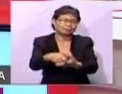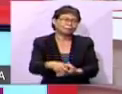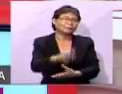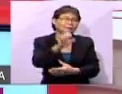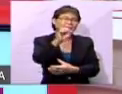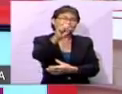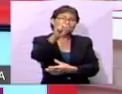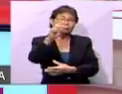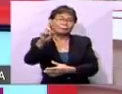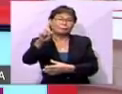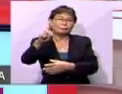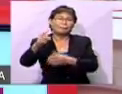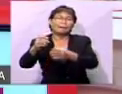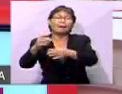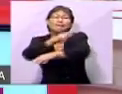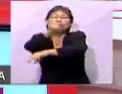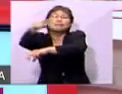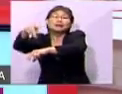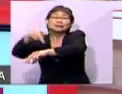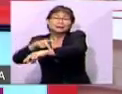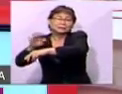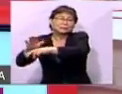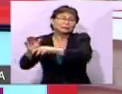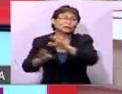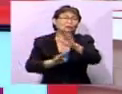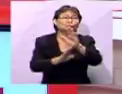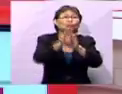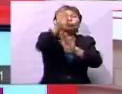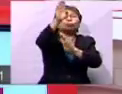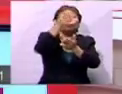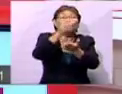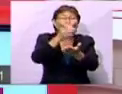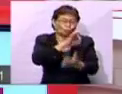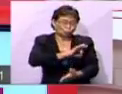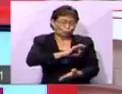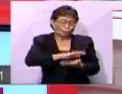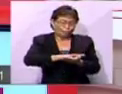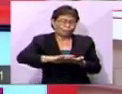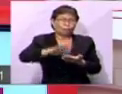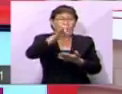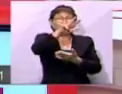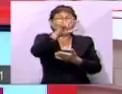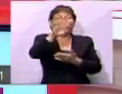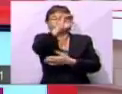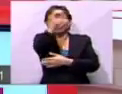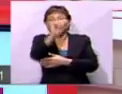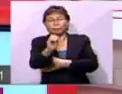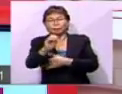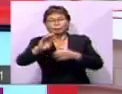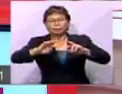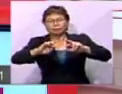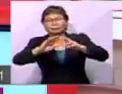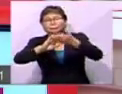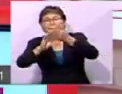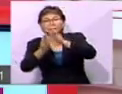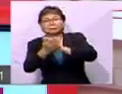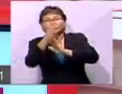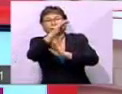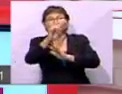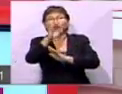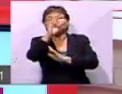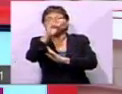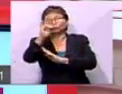Sun Darby Plantation Berhad mencatatkan lonjakan keuntungan bersih sebanyak 34% menjadi